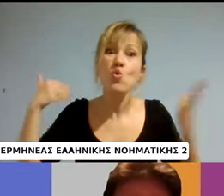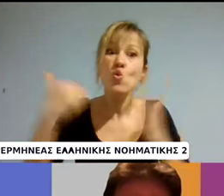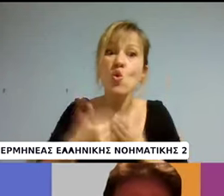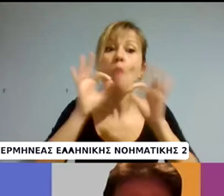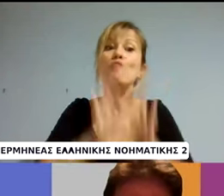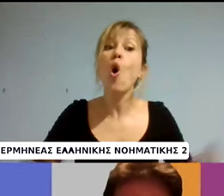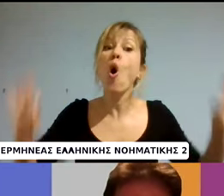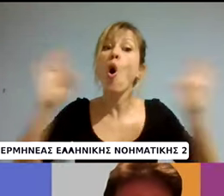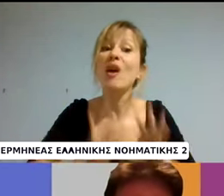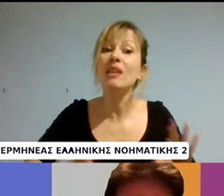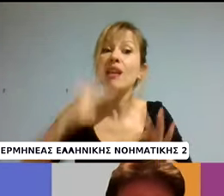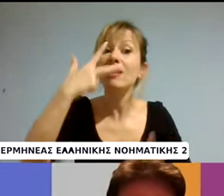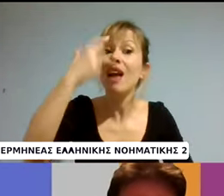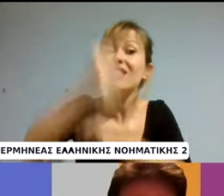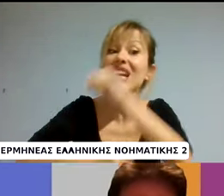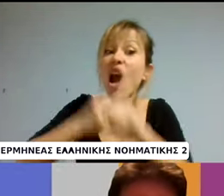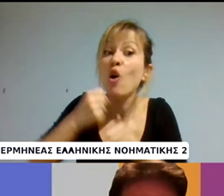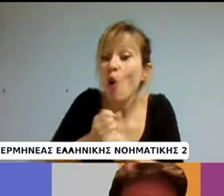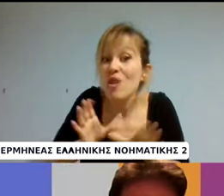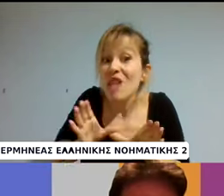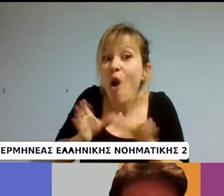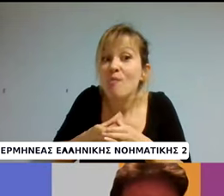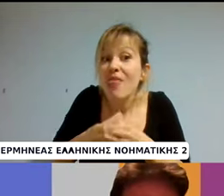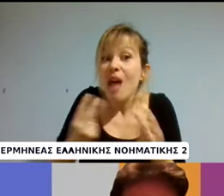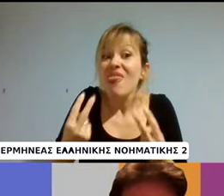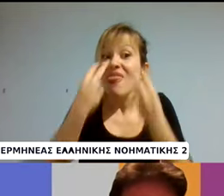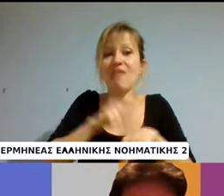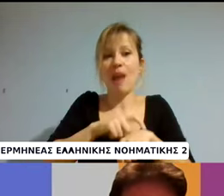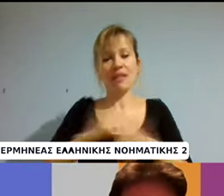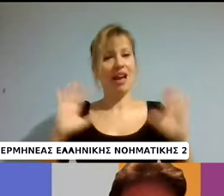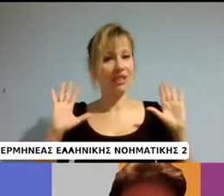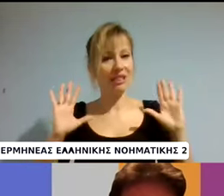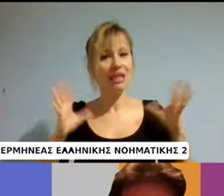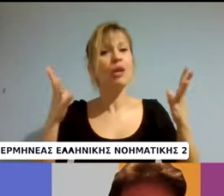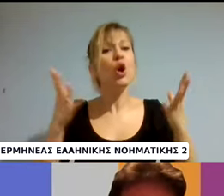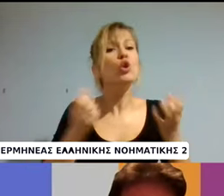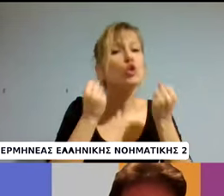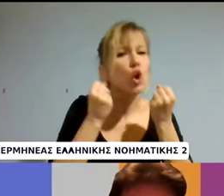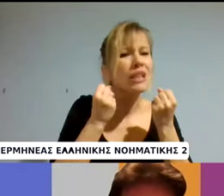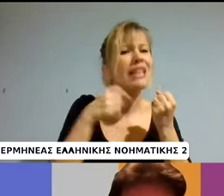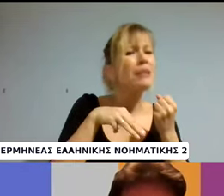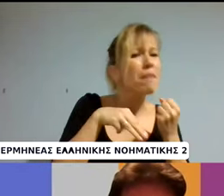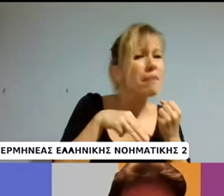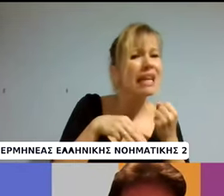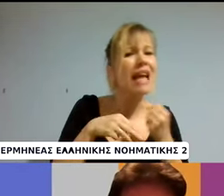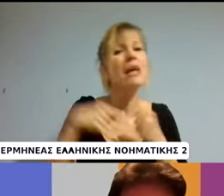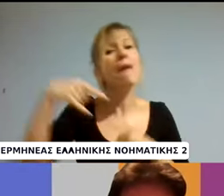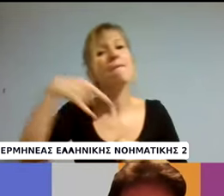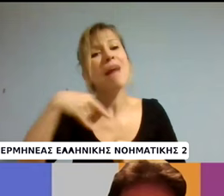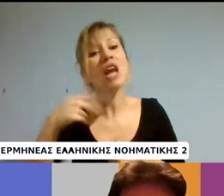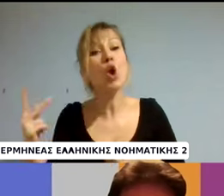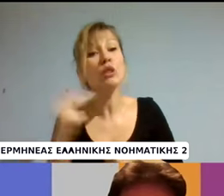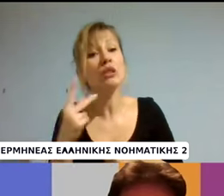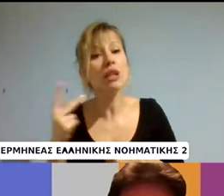με όσους και όσες βλέπετε σήμερα. Το Σωτήρη το Λίβα και τον Παναγιώτη τον Γκριμπά, χωρίς τους οποίους δεν